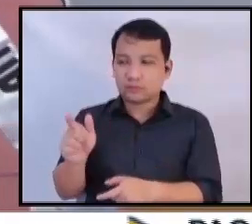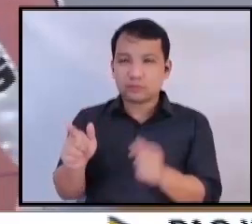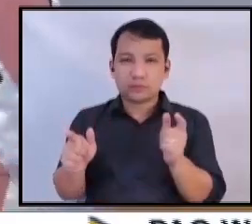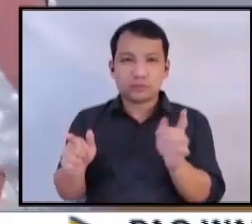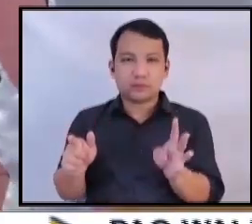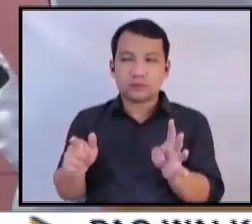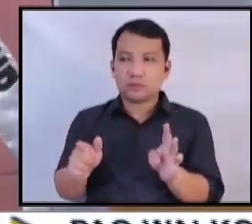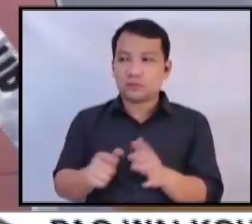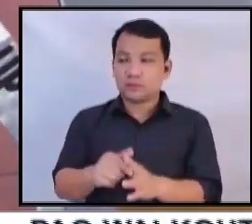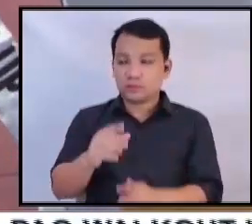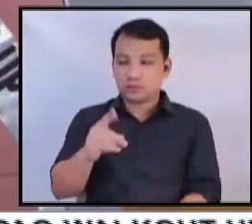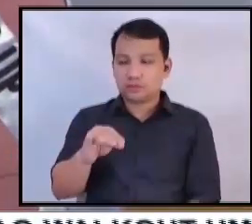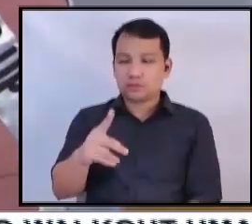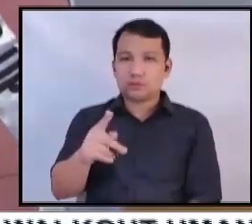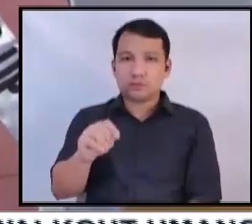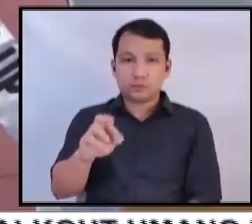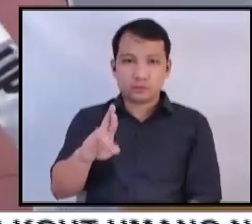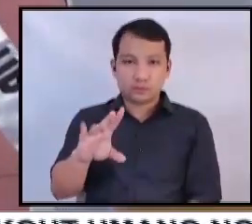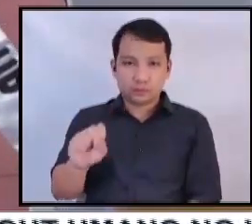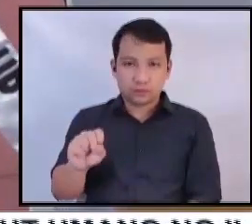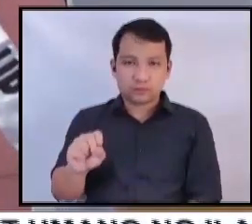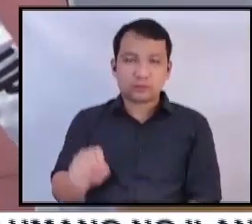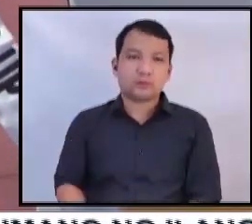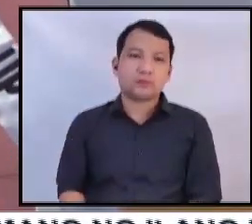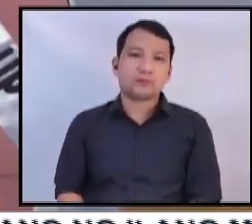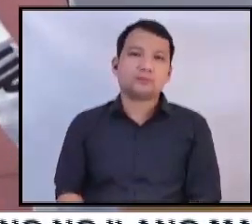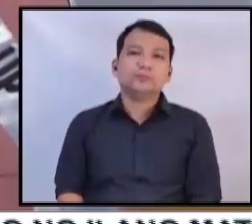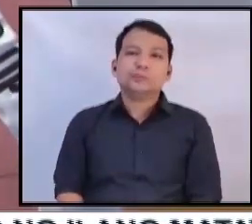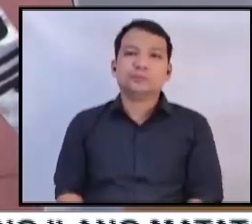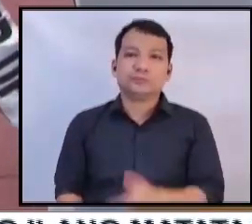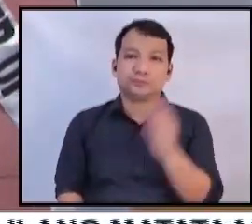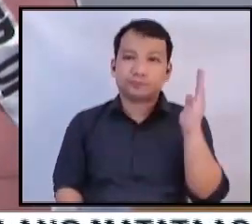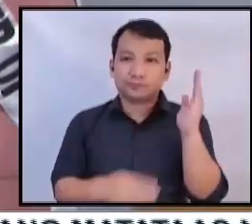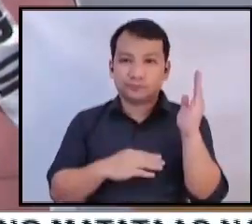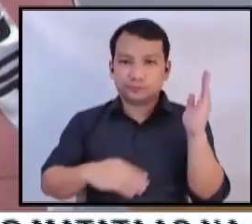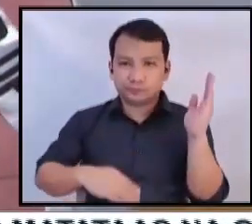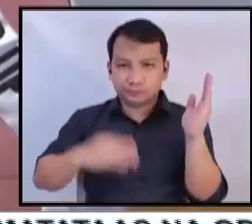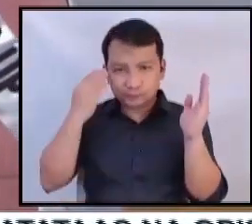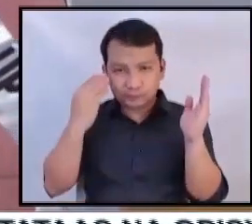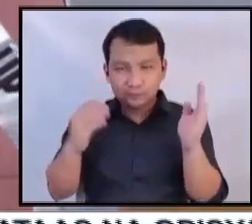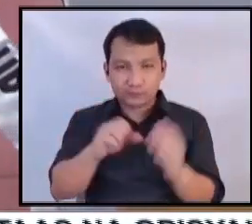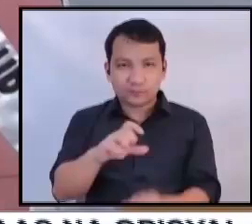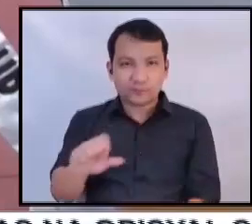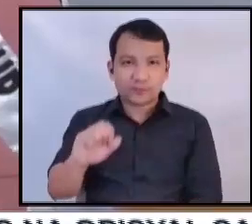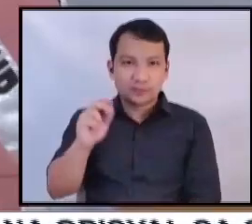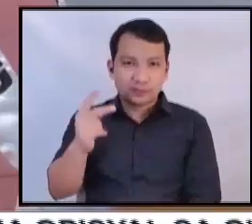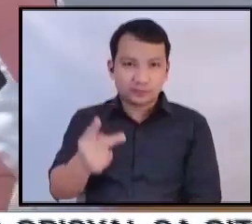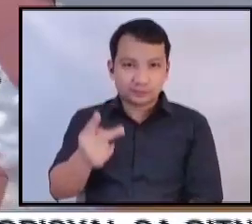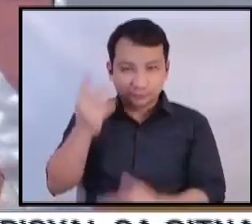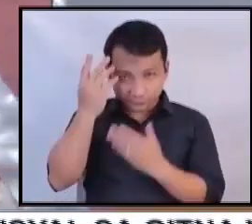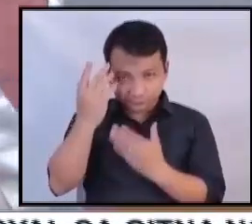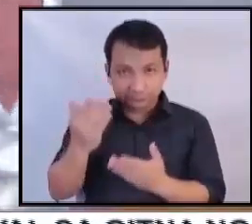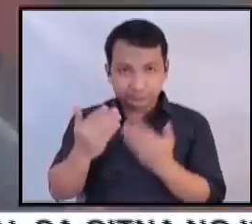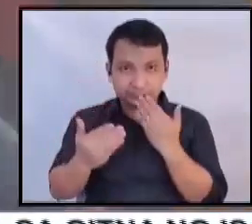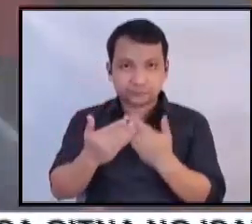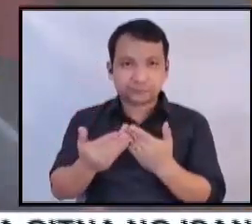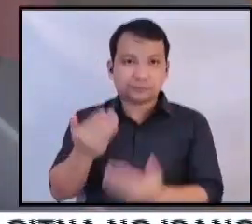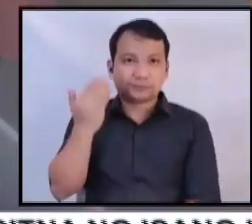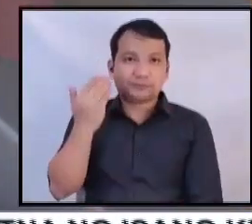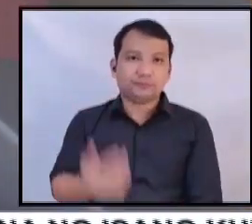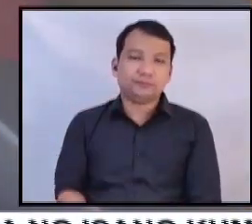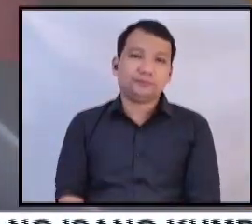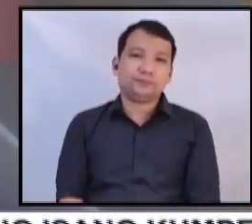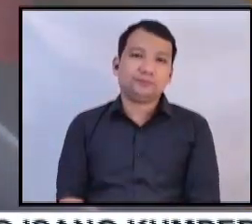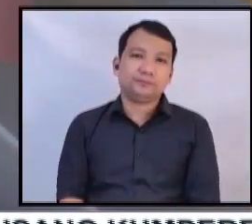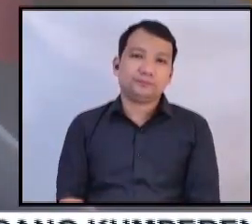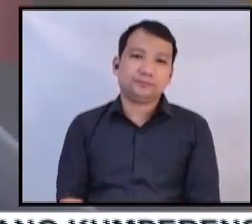Trisha Martinez. Si Doc Trisha. Oo, Binibining Pilipinas 2024 second runner-up. Good morning sa inyo. Good morning, ladies. Good